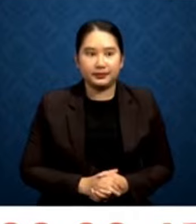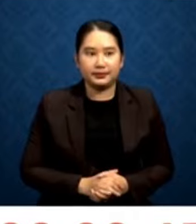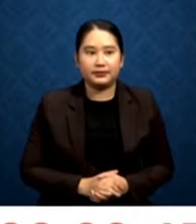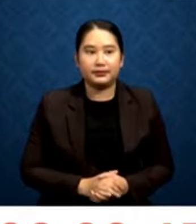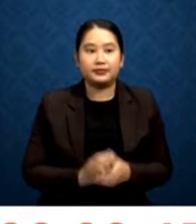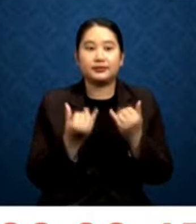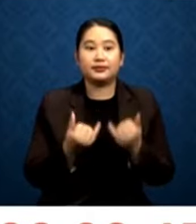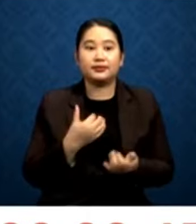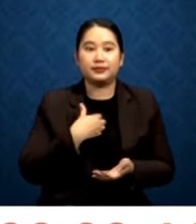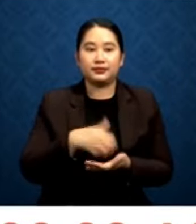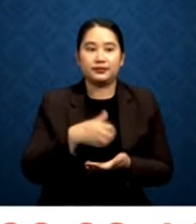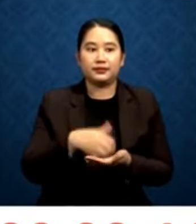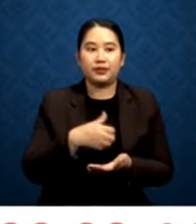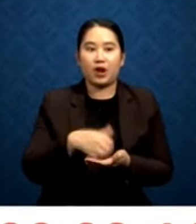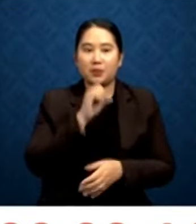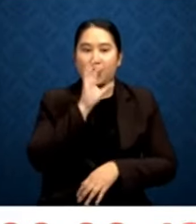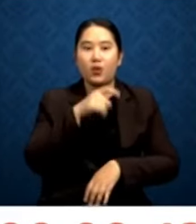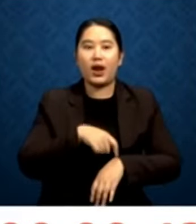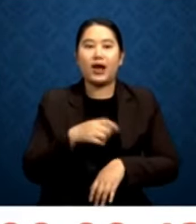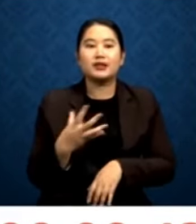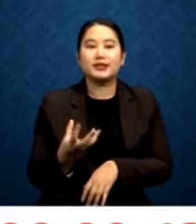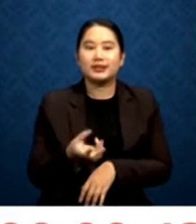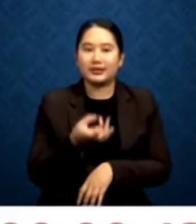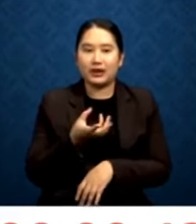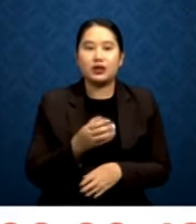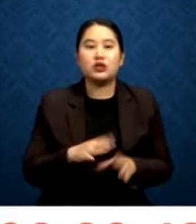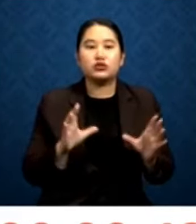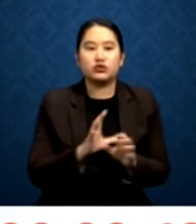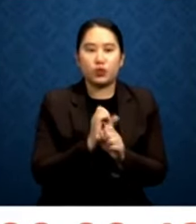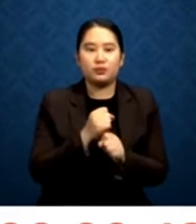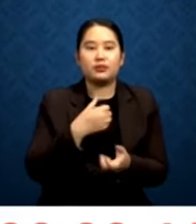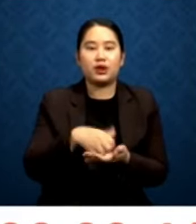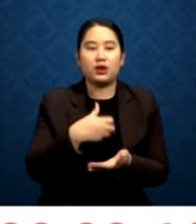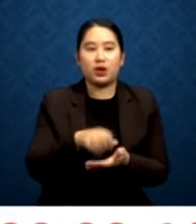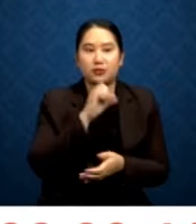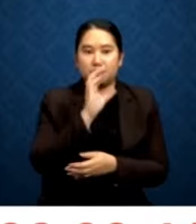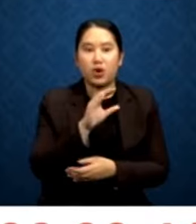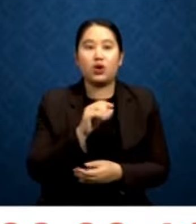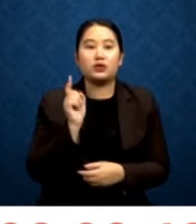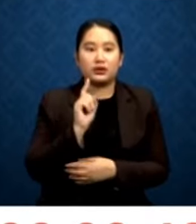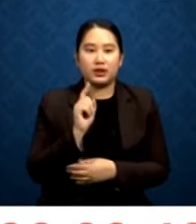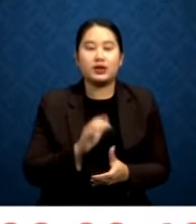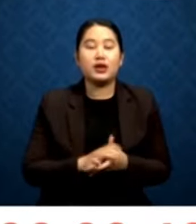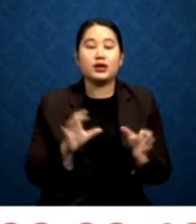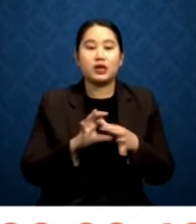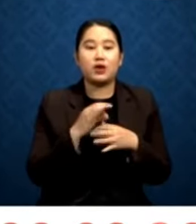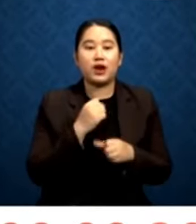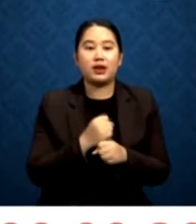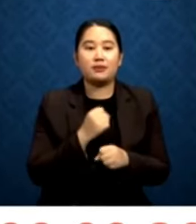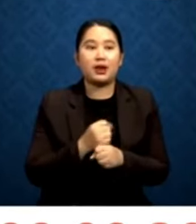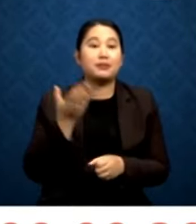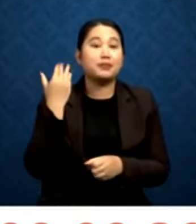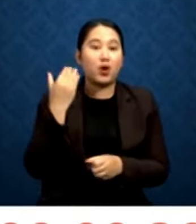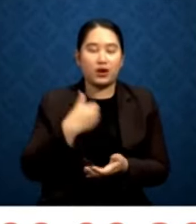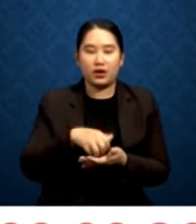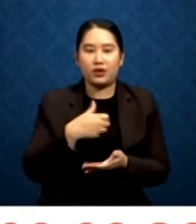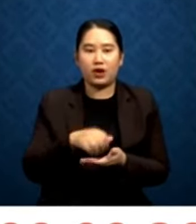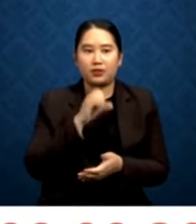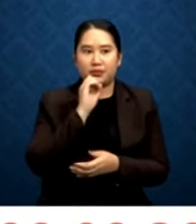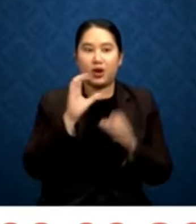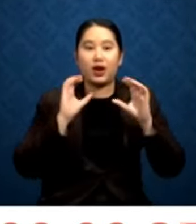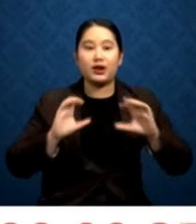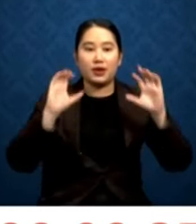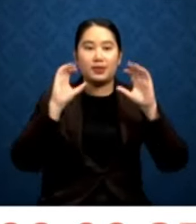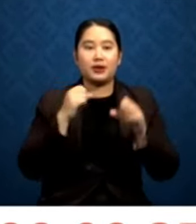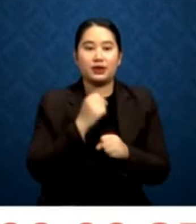ขอนุญาตใช้เวลาสั้นๆได้ทแงรายงานถึงการทำงานทผ่านมาของทางรัฐบาล